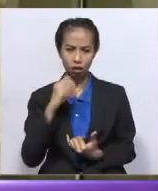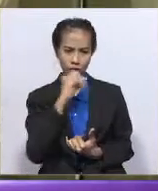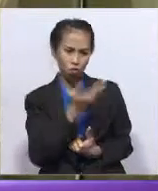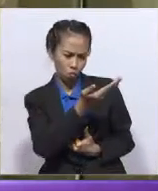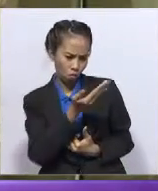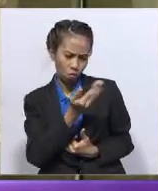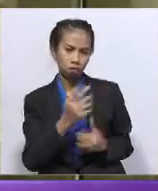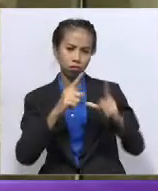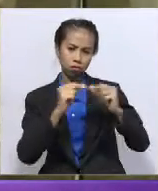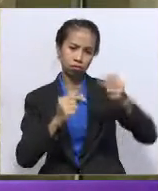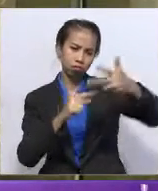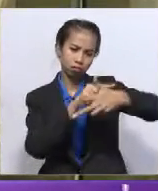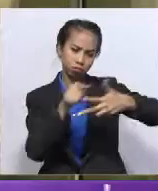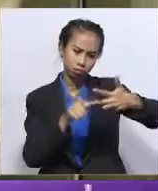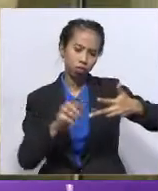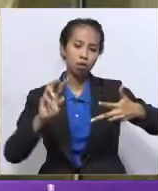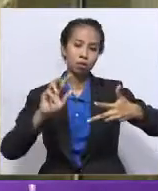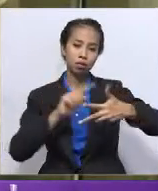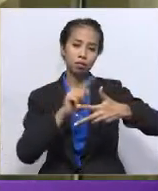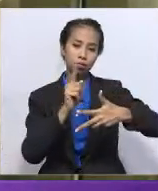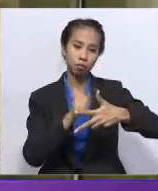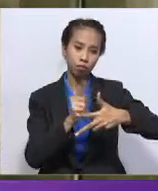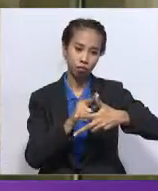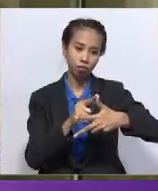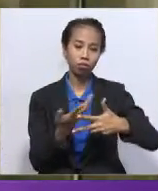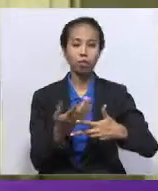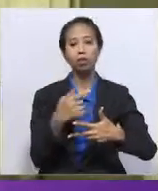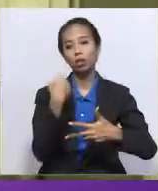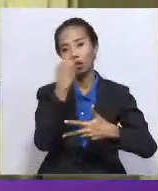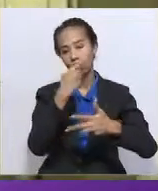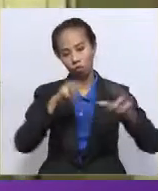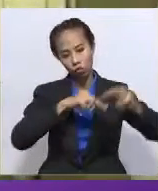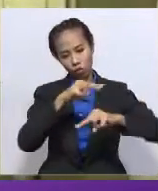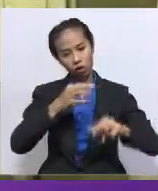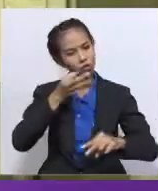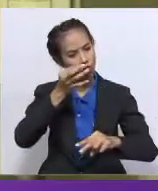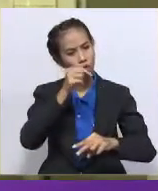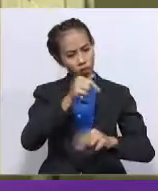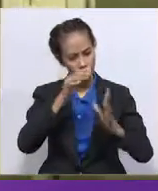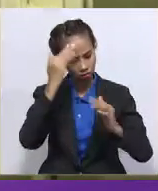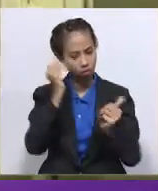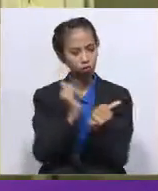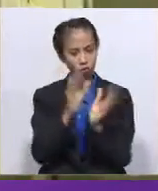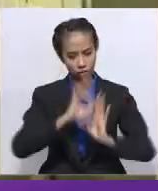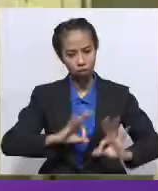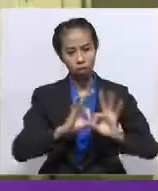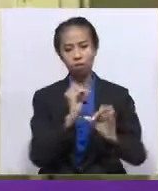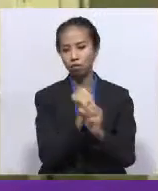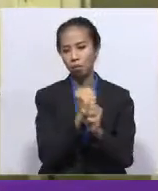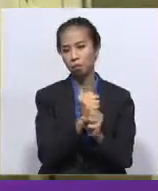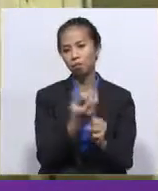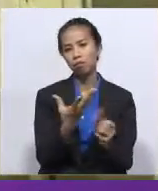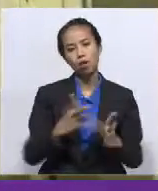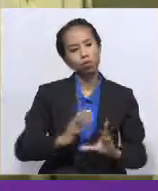ยืนให้ทางรัฐบาลเร่งดำเนินการคือ1ให้ฝ่ายที่ดูแลรับผิดชอบคดีโดยเฉพาะตำรวจเร่งดำเนินการ